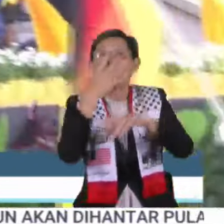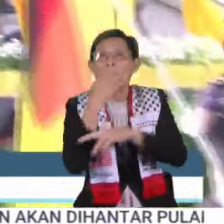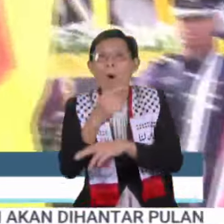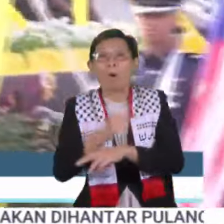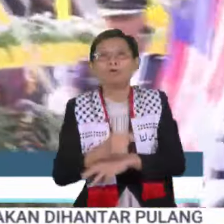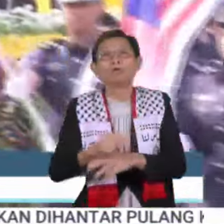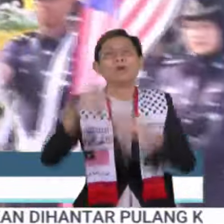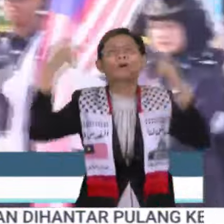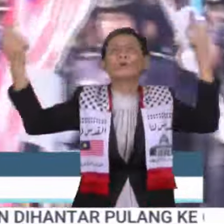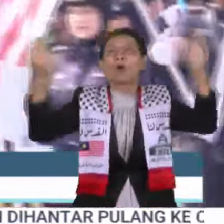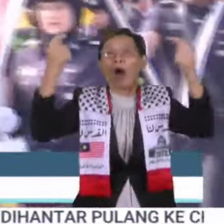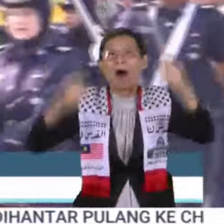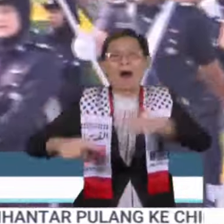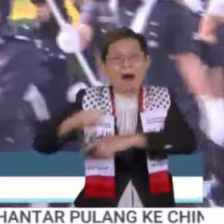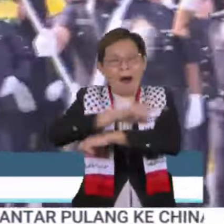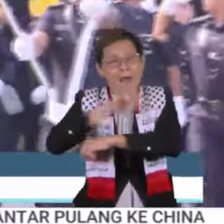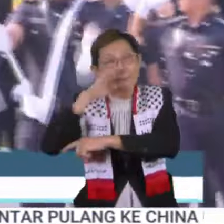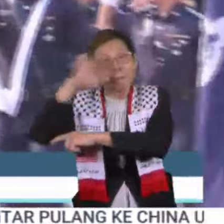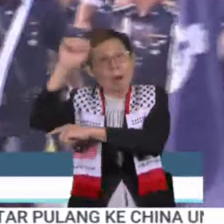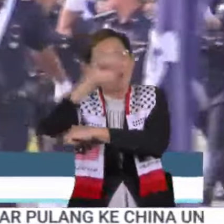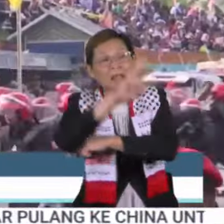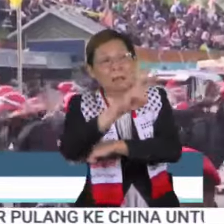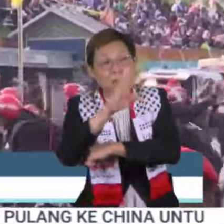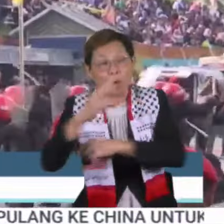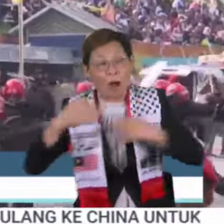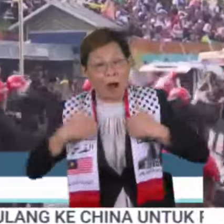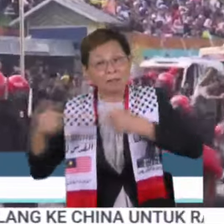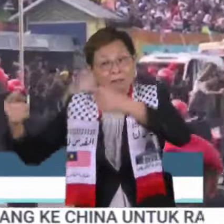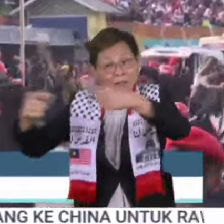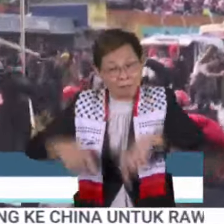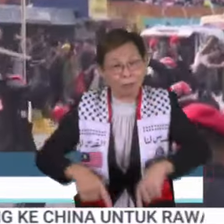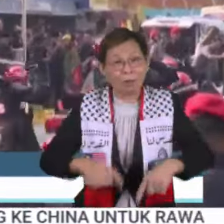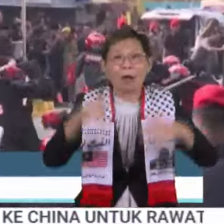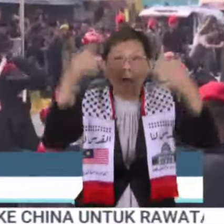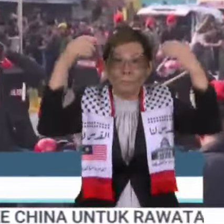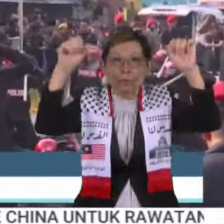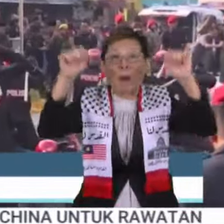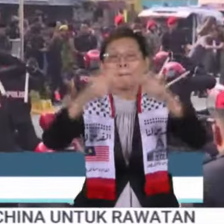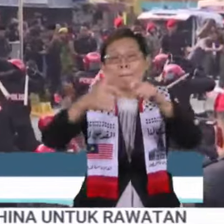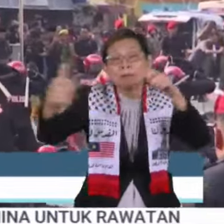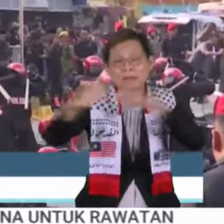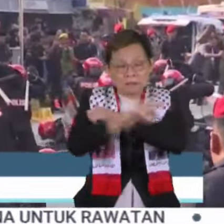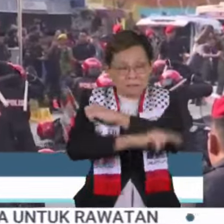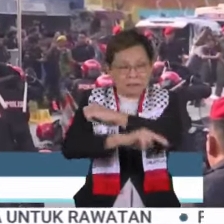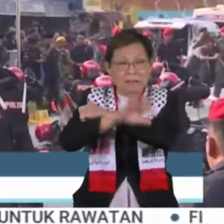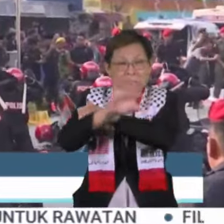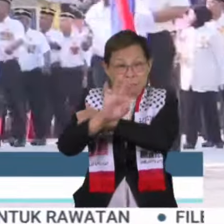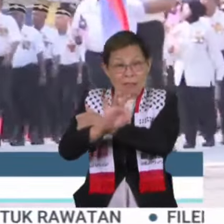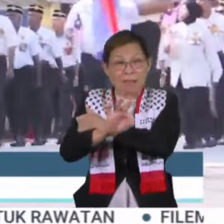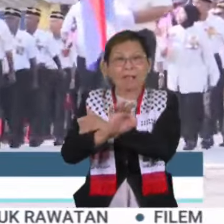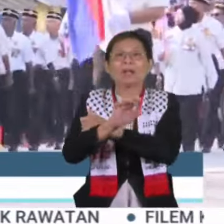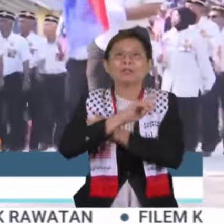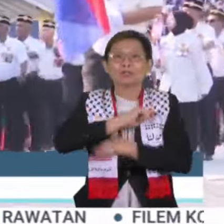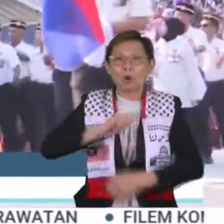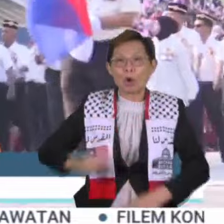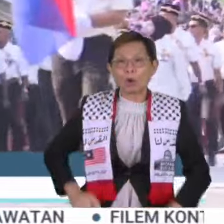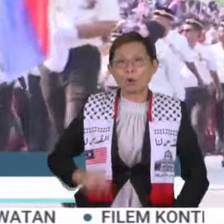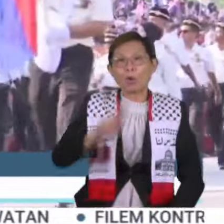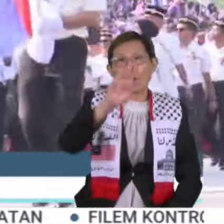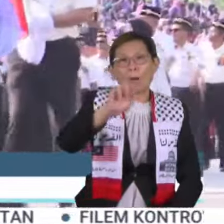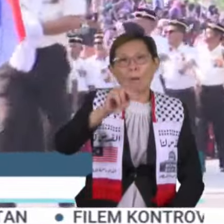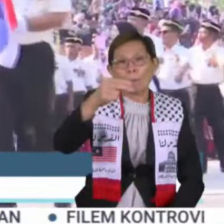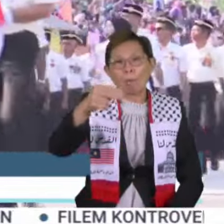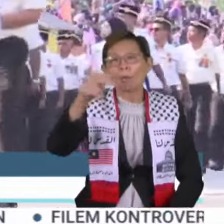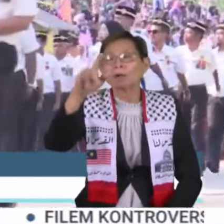meraihkan sambutan Hari Kebangsaan ke-67. Turut berangkat Yang di-Pertuan Besar Negeri Sembilan, Tuanku Mukhris Tuanku